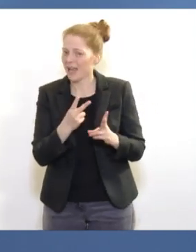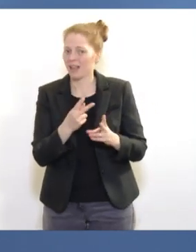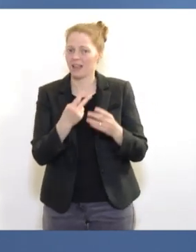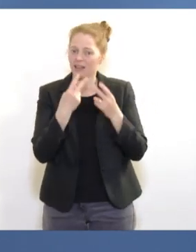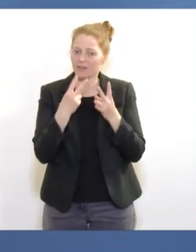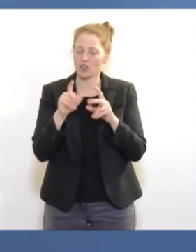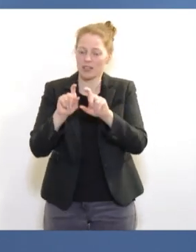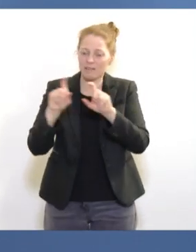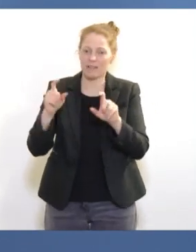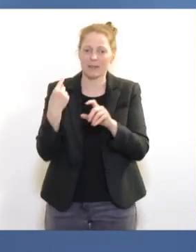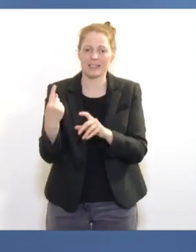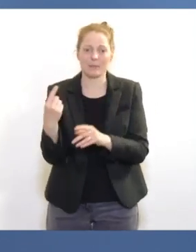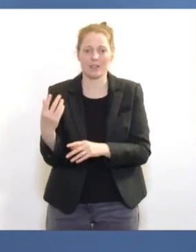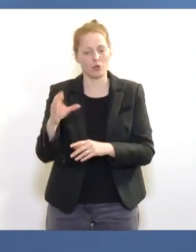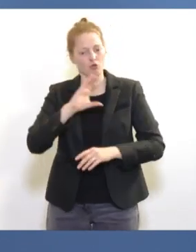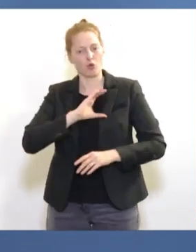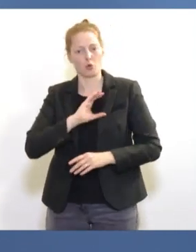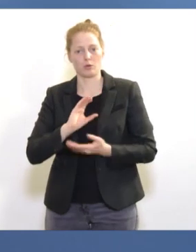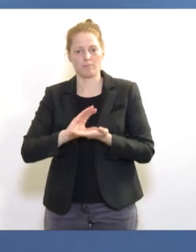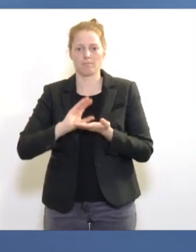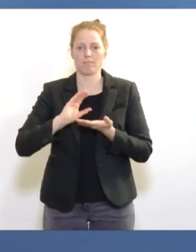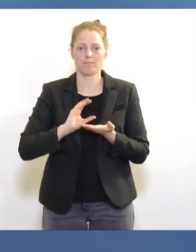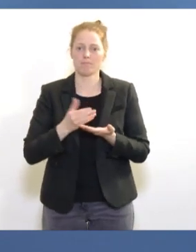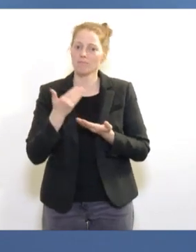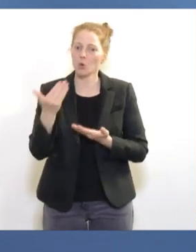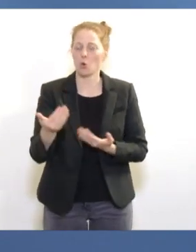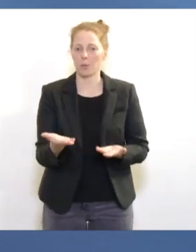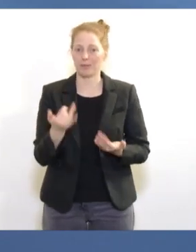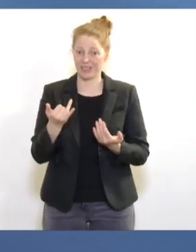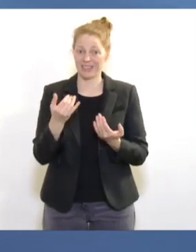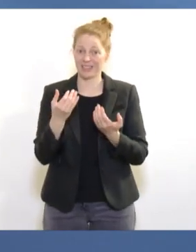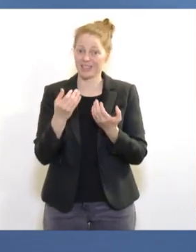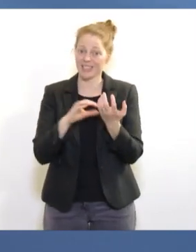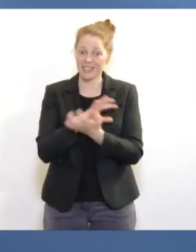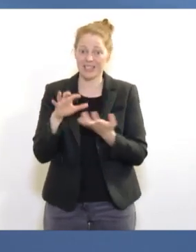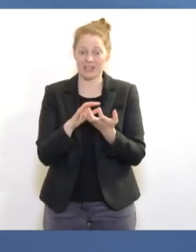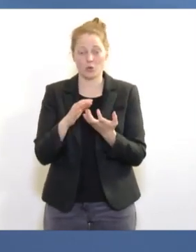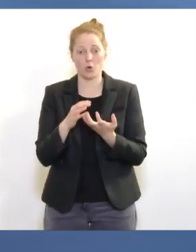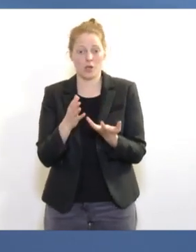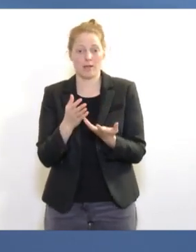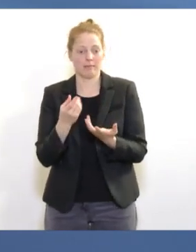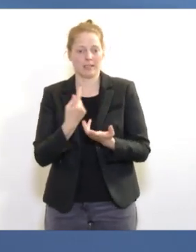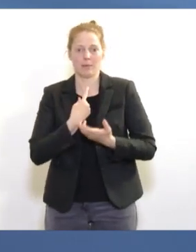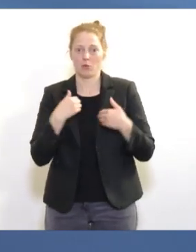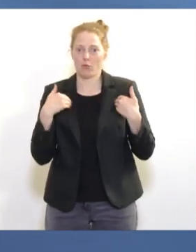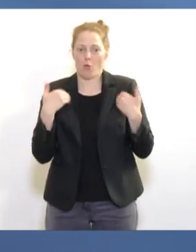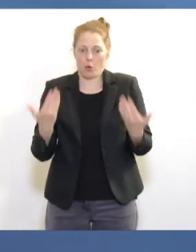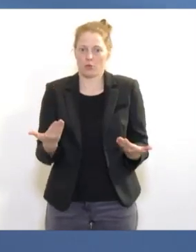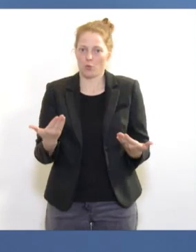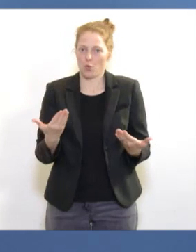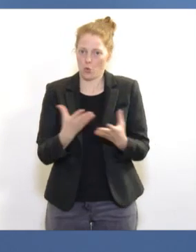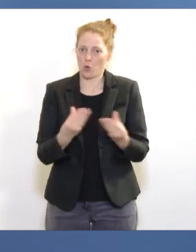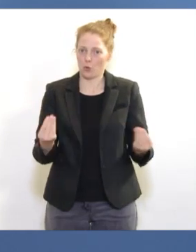geholt und wollten ihm eine Chance geben, auch an diesen späteren Zeiten zu bestehen. Und ich bin froh, dass wir das